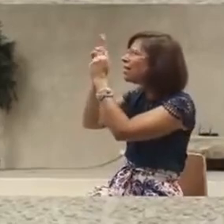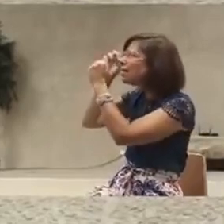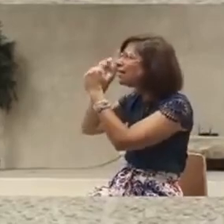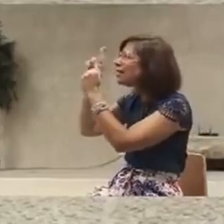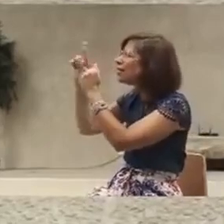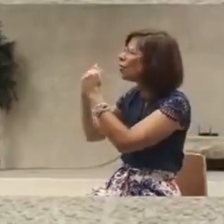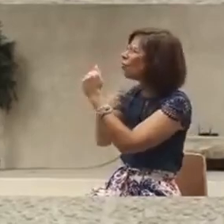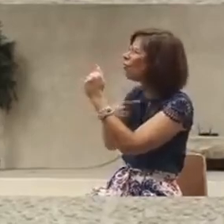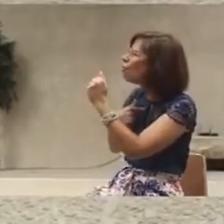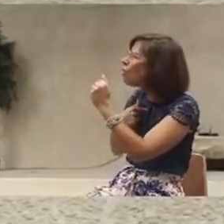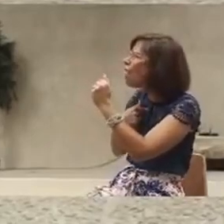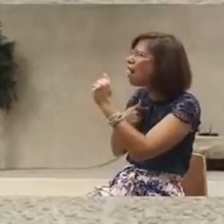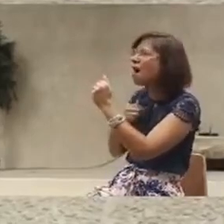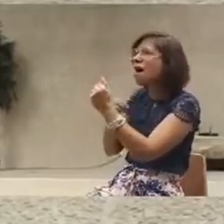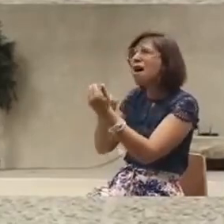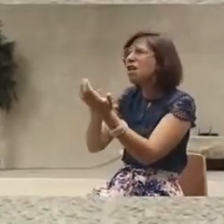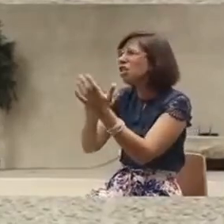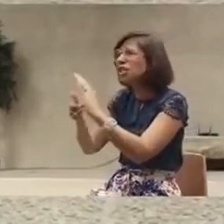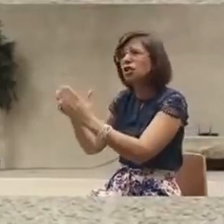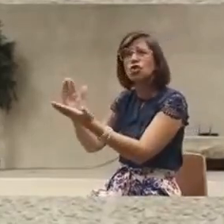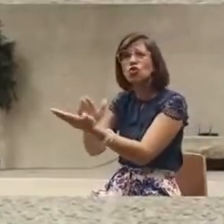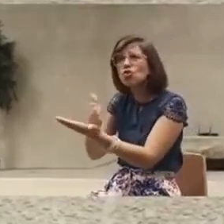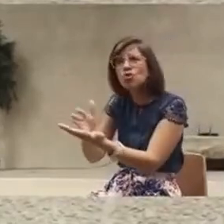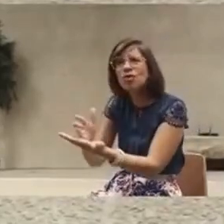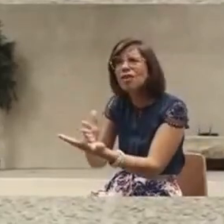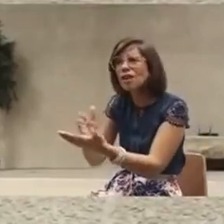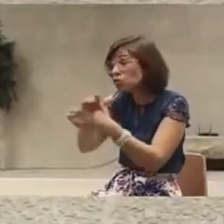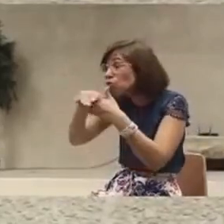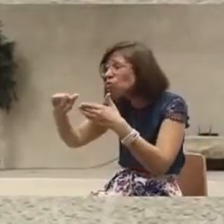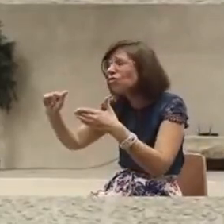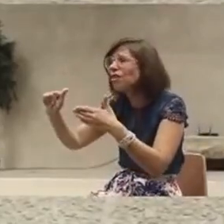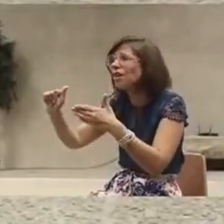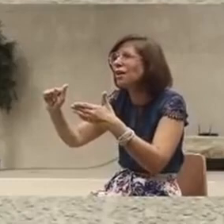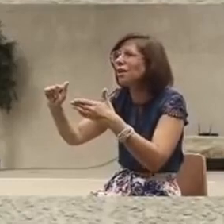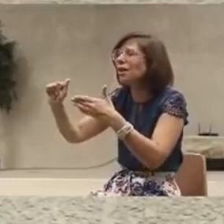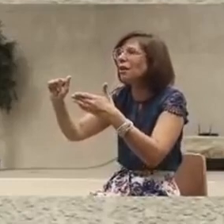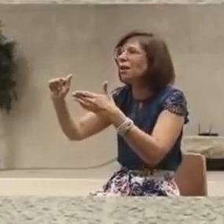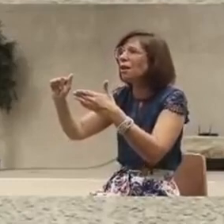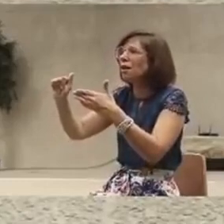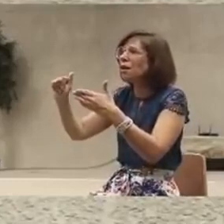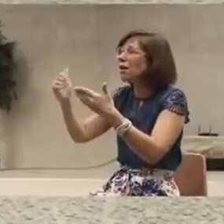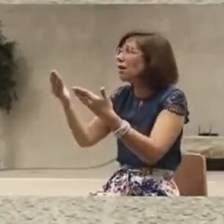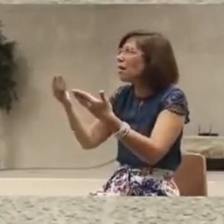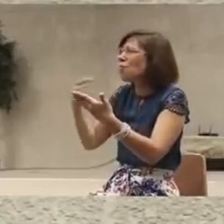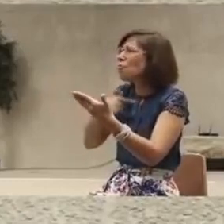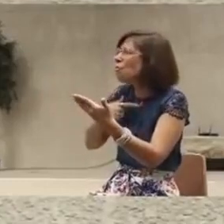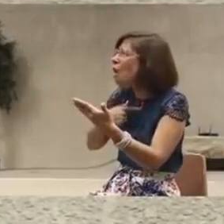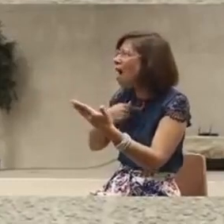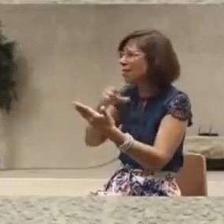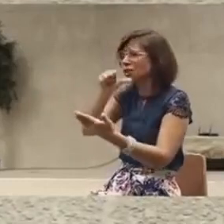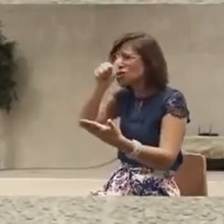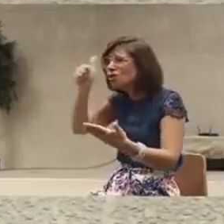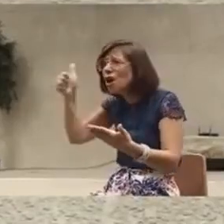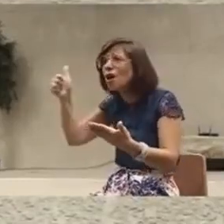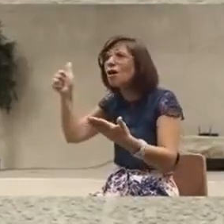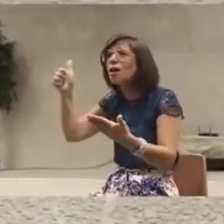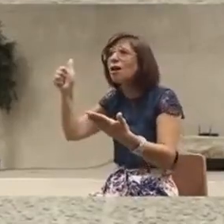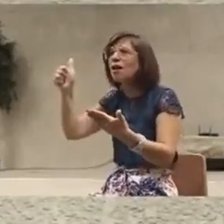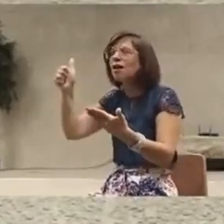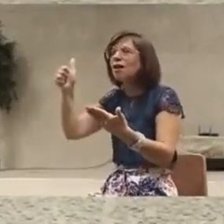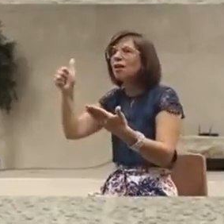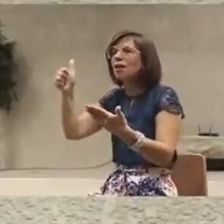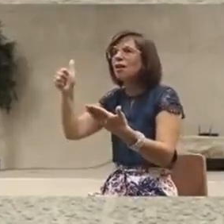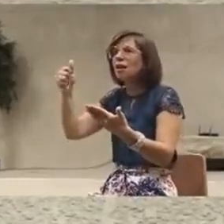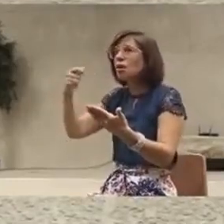voilà la situation, hein, et je suis persécuté, je suis resté seul, et il cherche